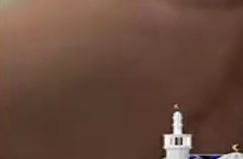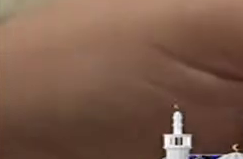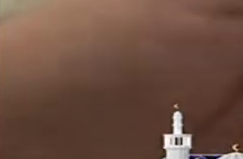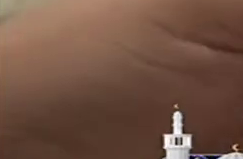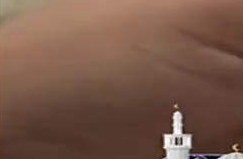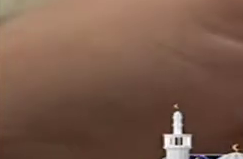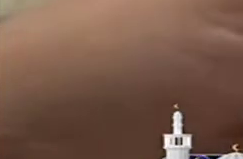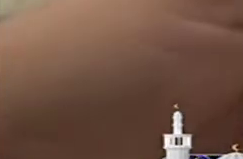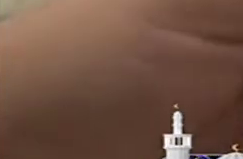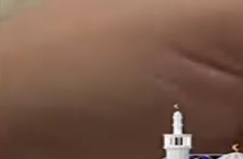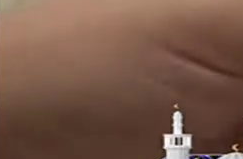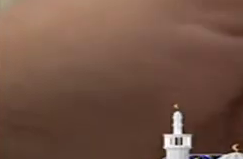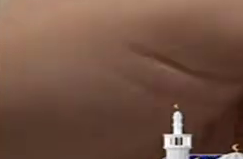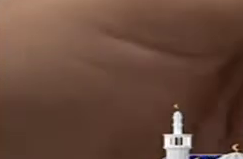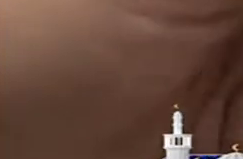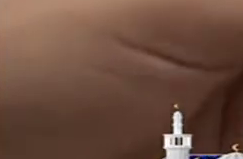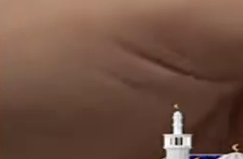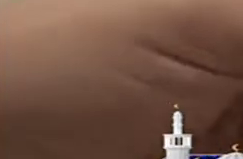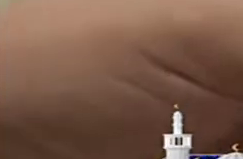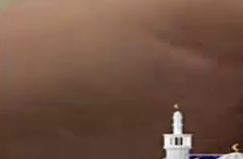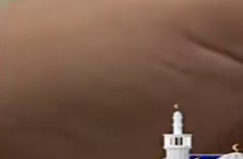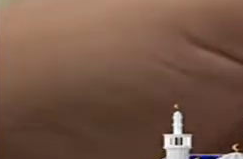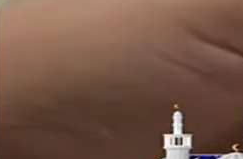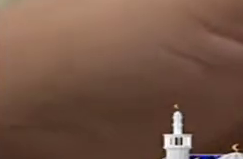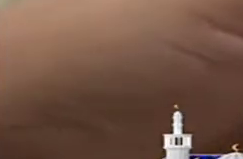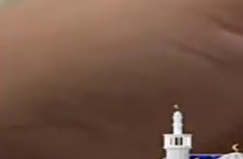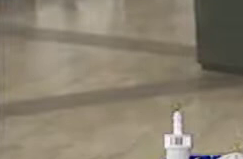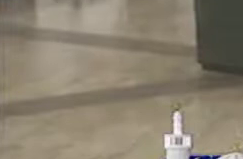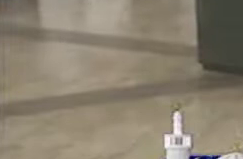البعض عن قصد أو غير قصد.